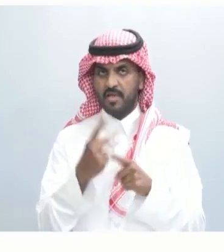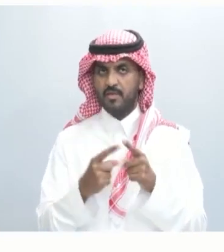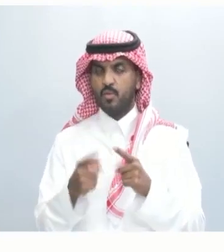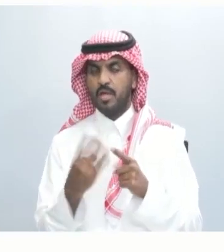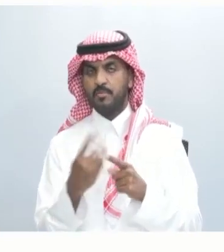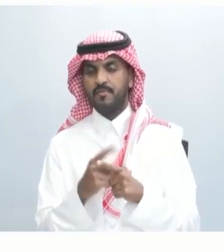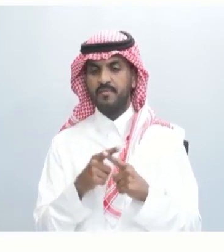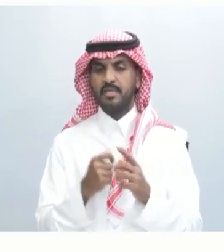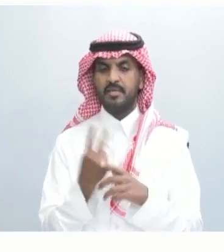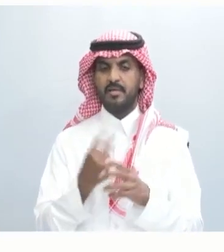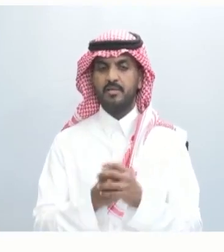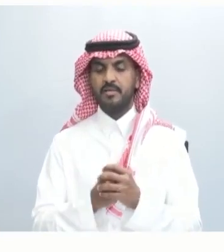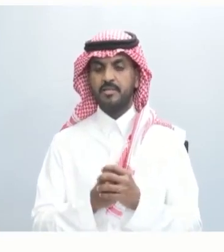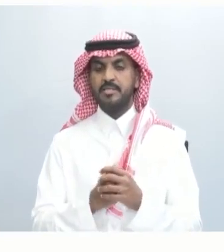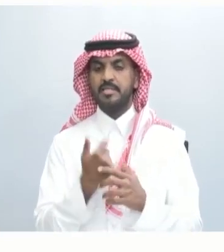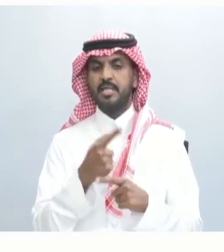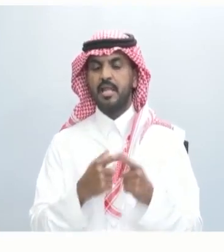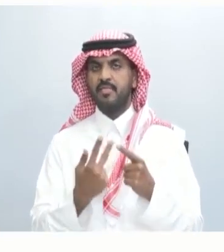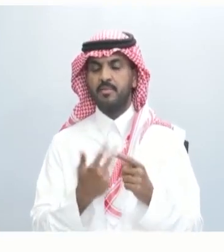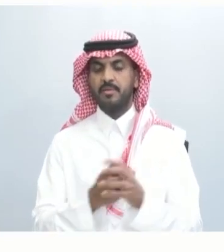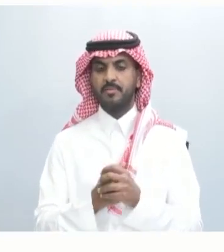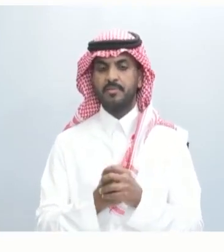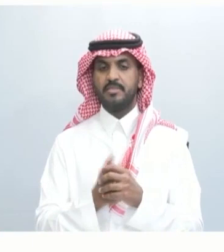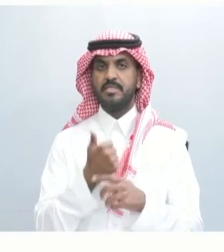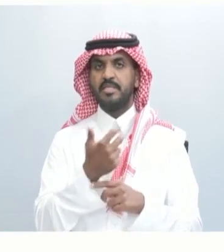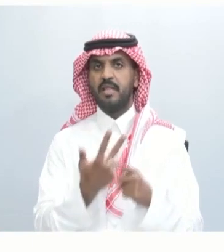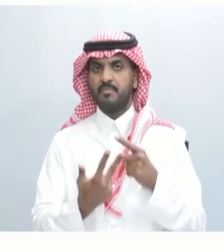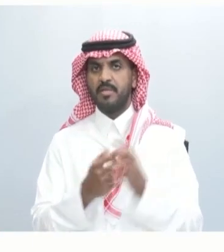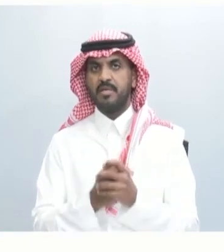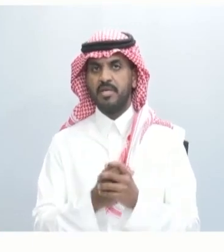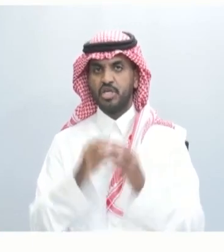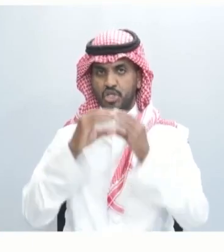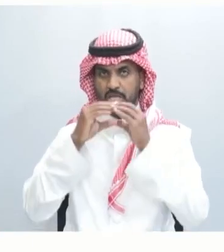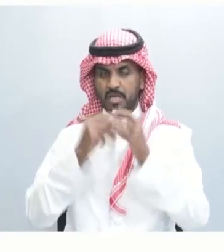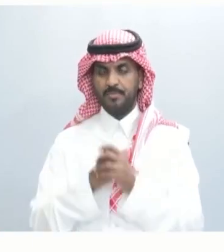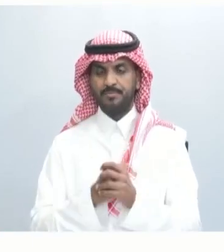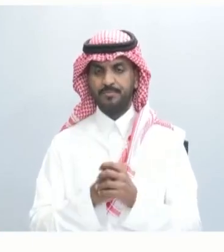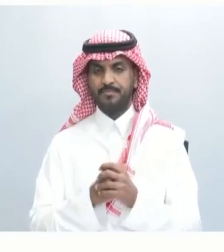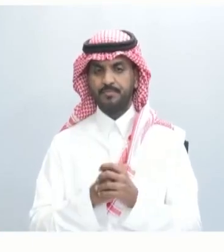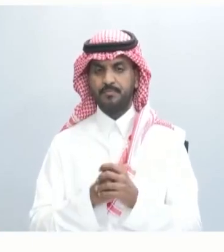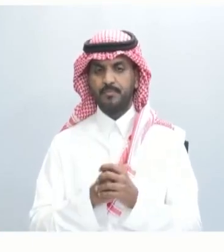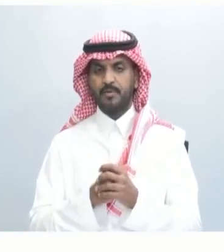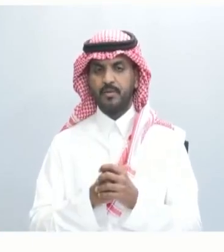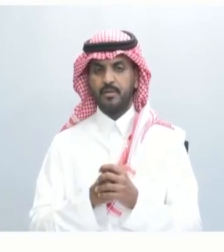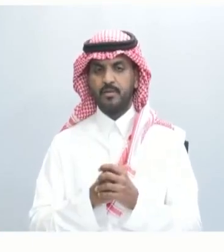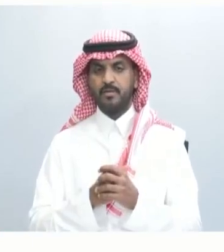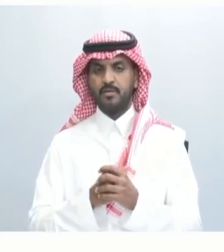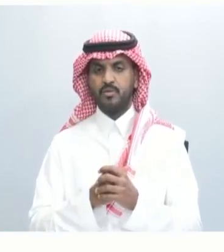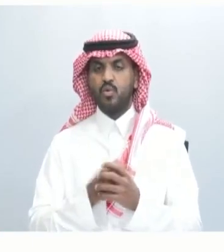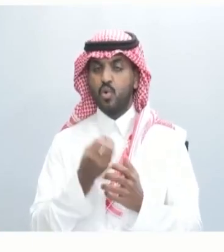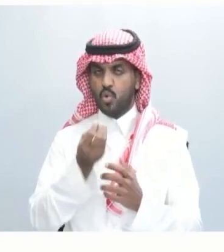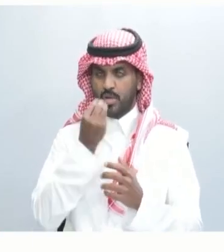فيكم انه سته على ثمانيه اذا سته اثمان هذه الشطيره بارك الله فيكم هي التي